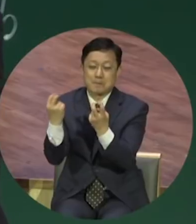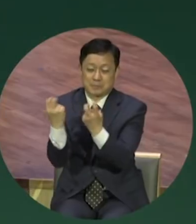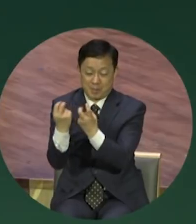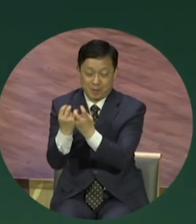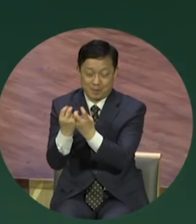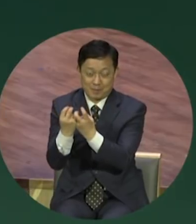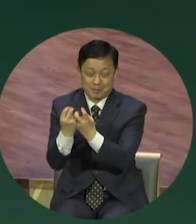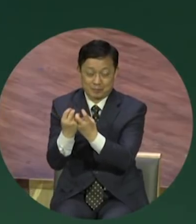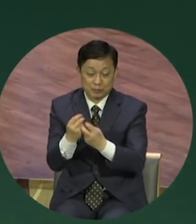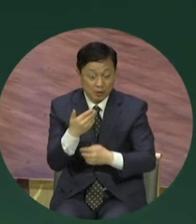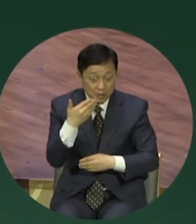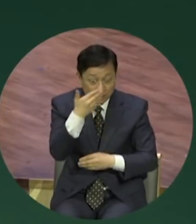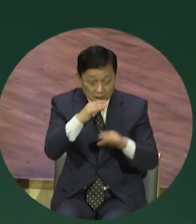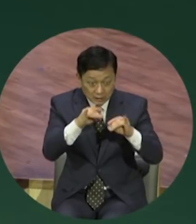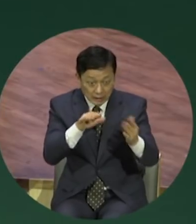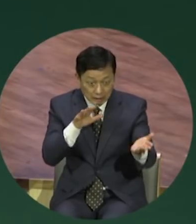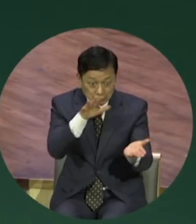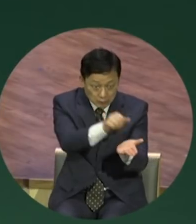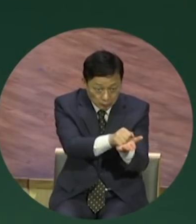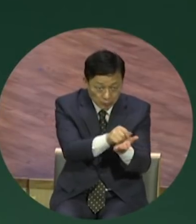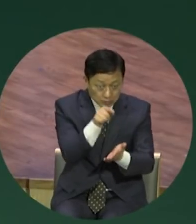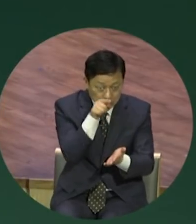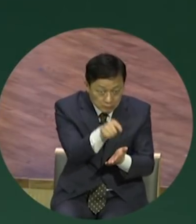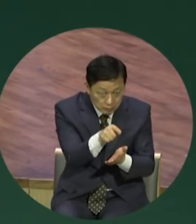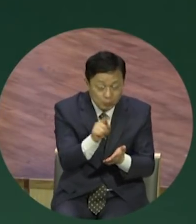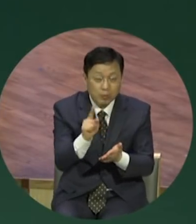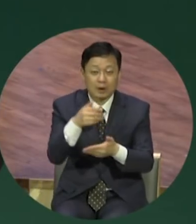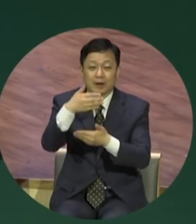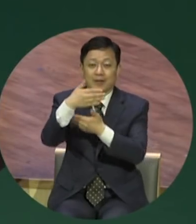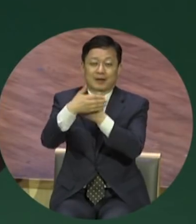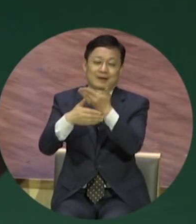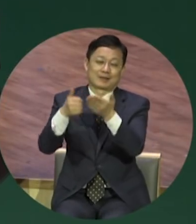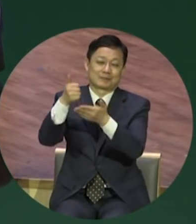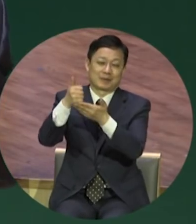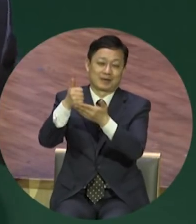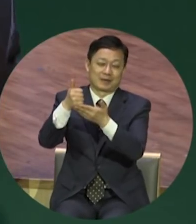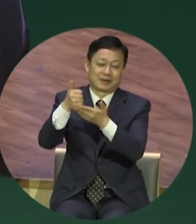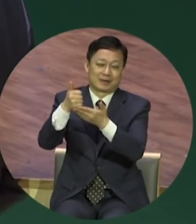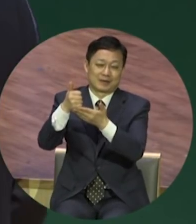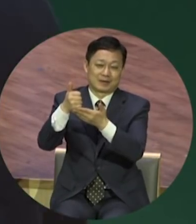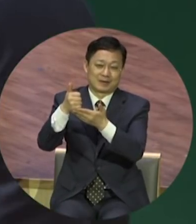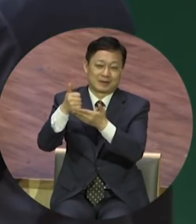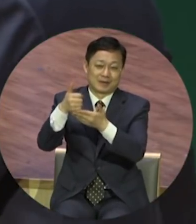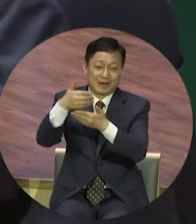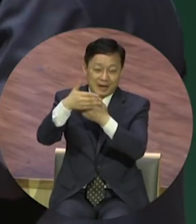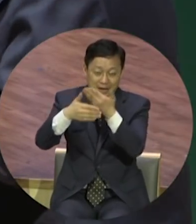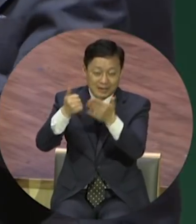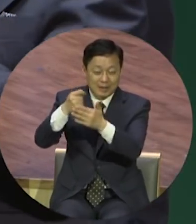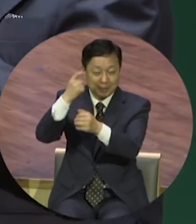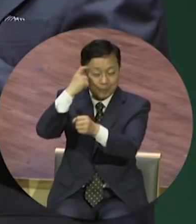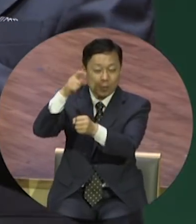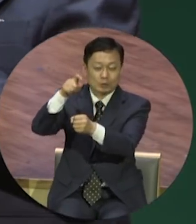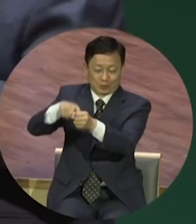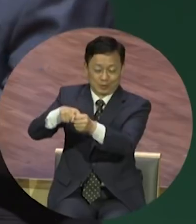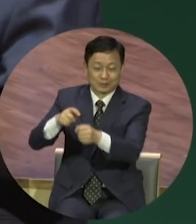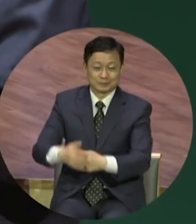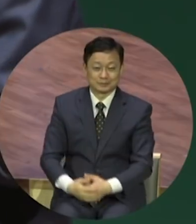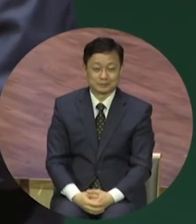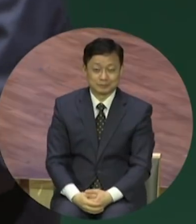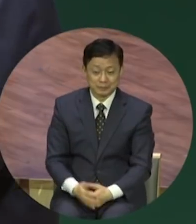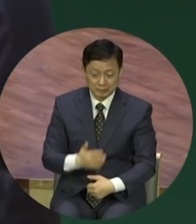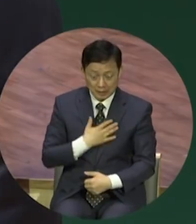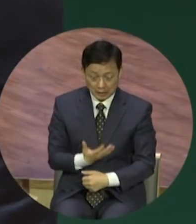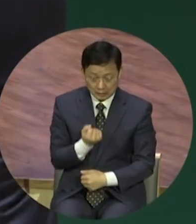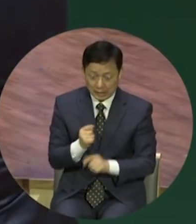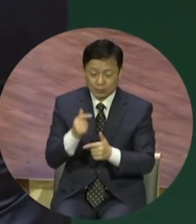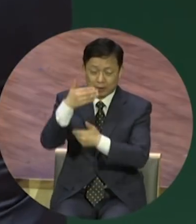it's God's goal. 끝난 겁니다. And it's finished with that. 그냥 목표가 아니고 하나님의 목표예요. Not a